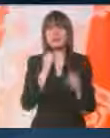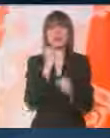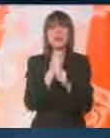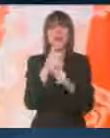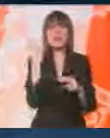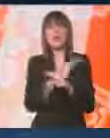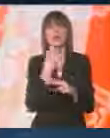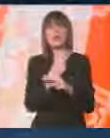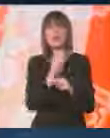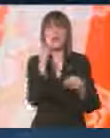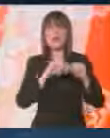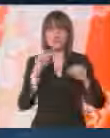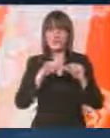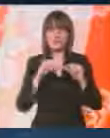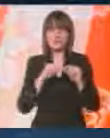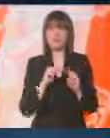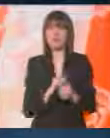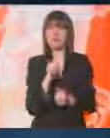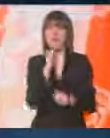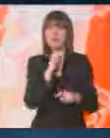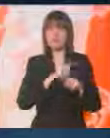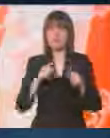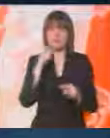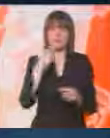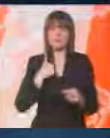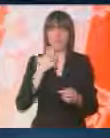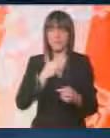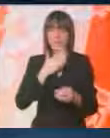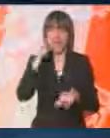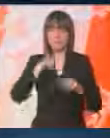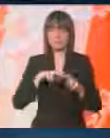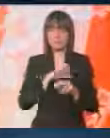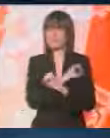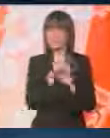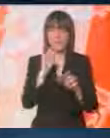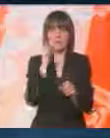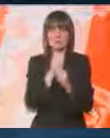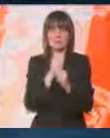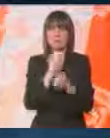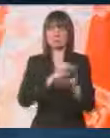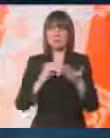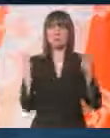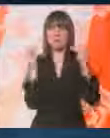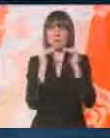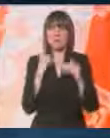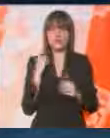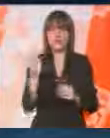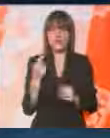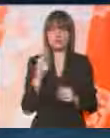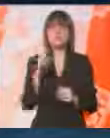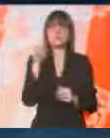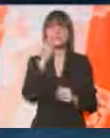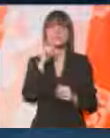ih država štiti i zato je to bila moja odluka da više ne radim. Urednici su se složili sa mnom. Svaki